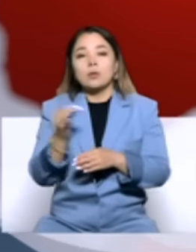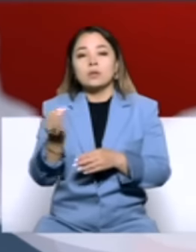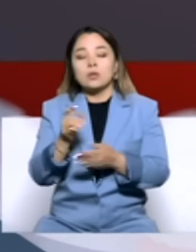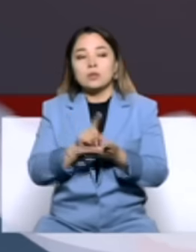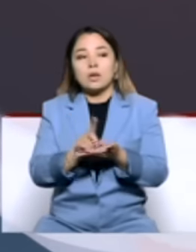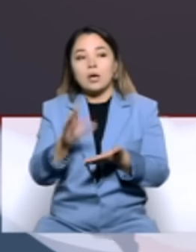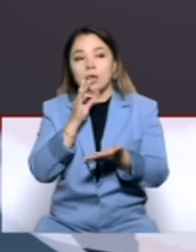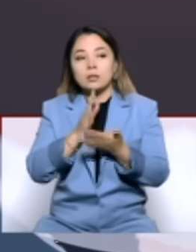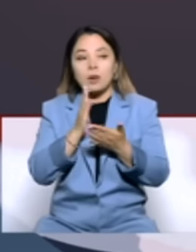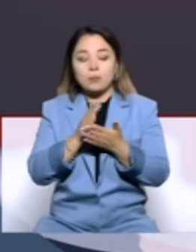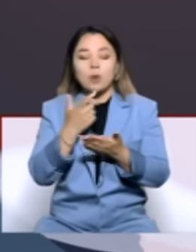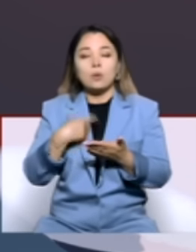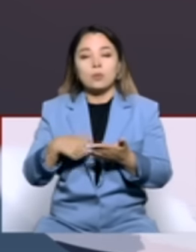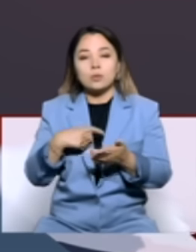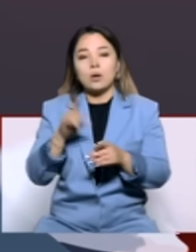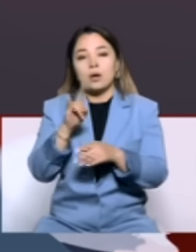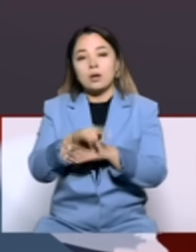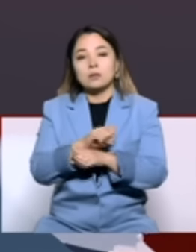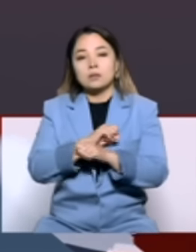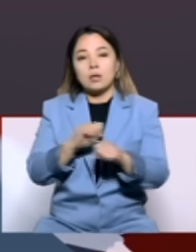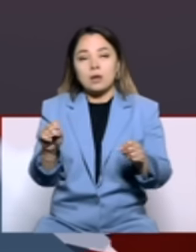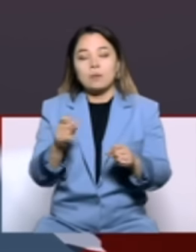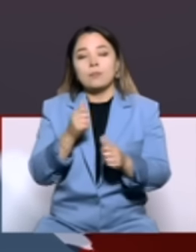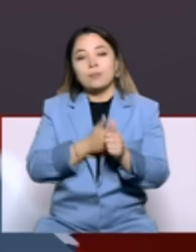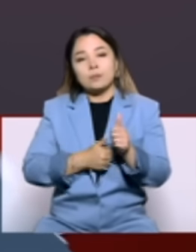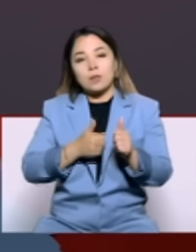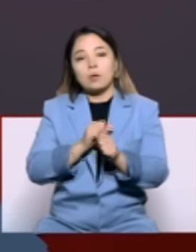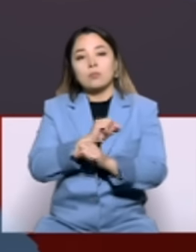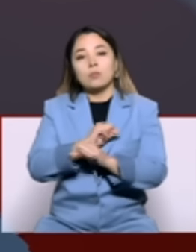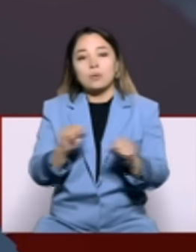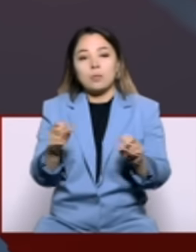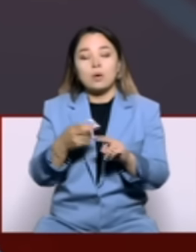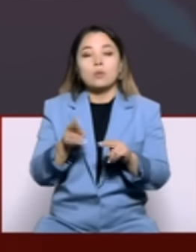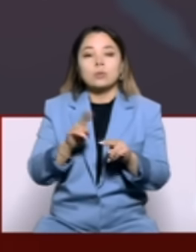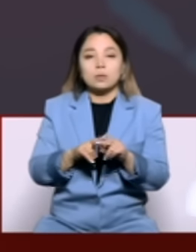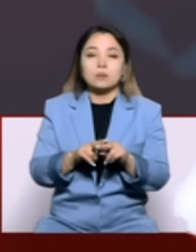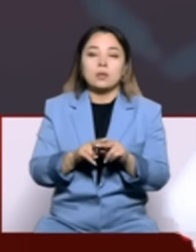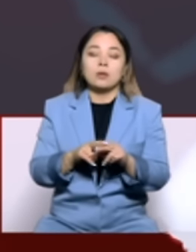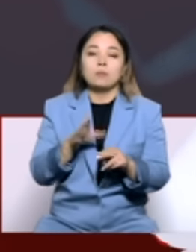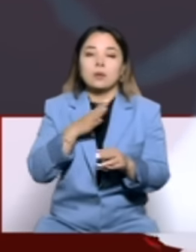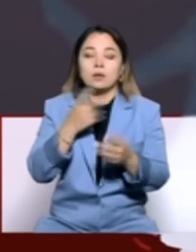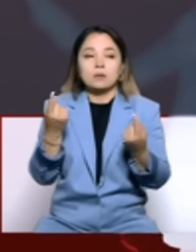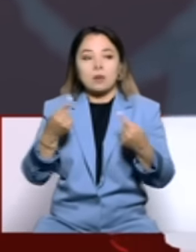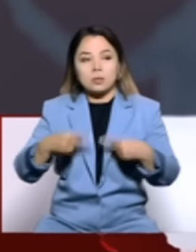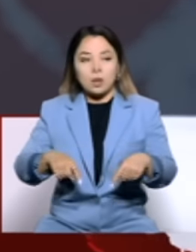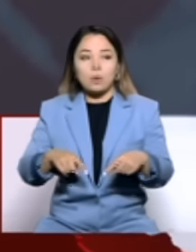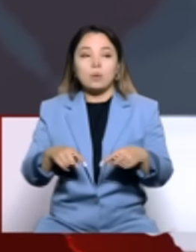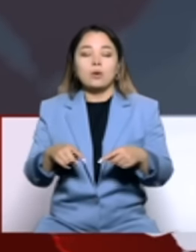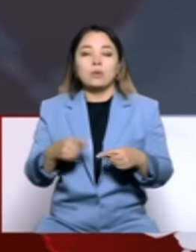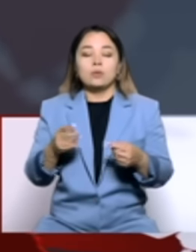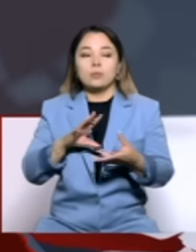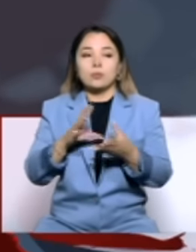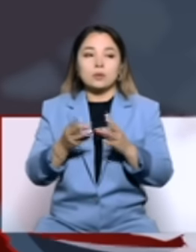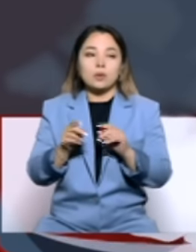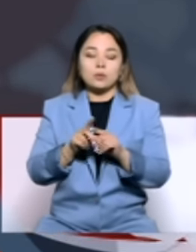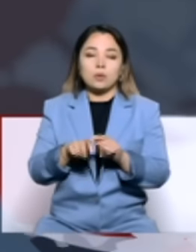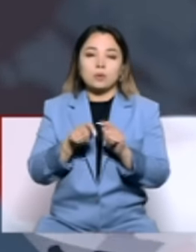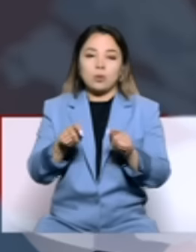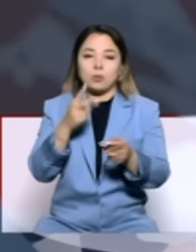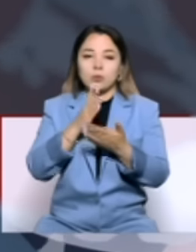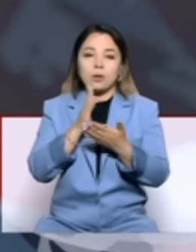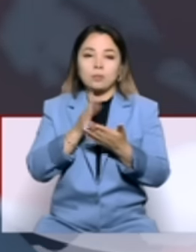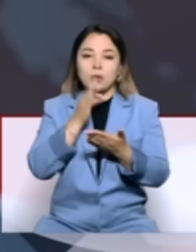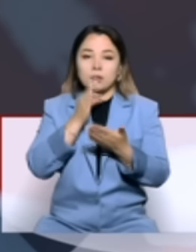қажеті жоқ. Өз-өзіңді алдауға, мадақтауға болмайды. Бұл ыдырауға және құлдырауға кеп